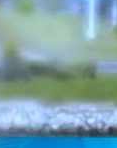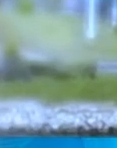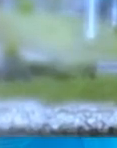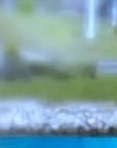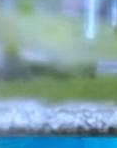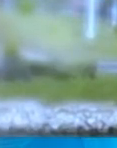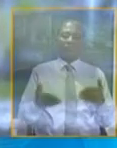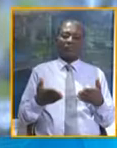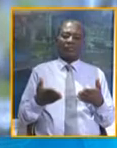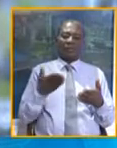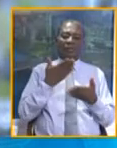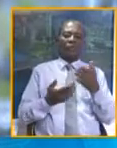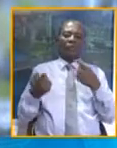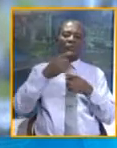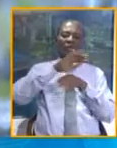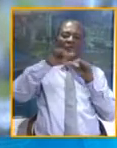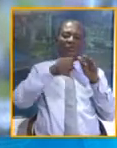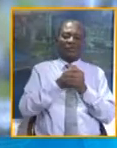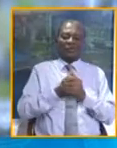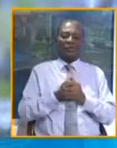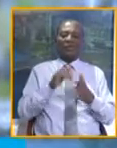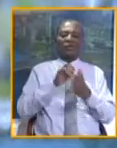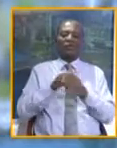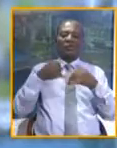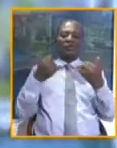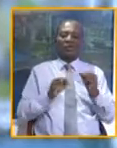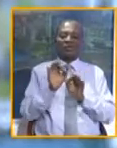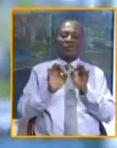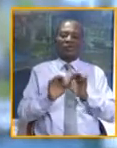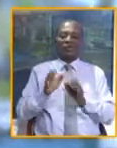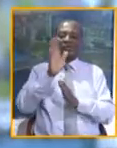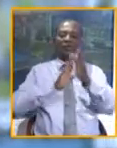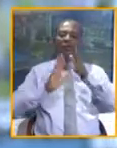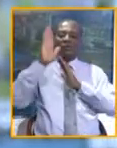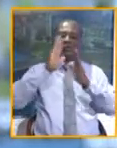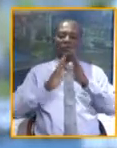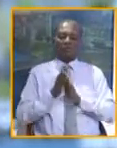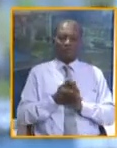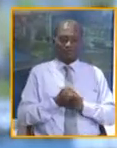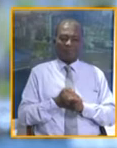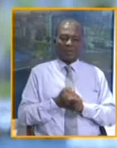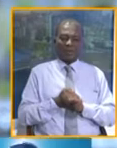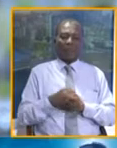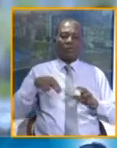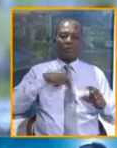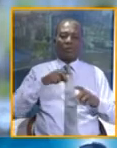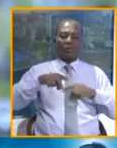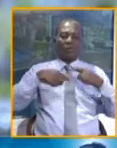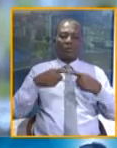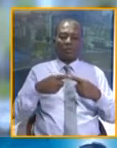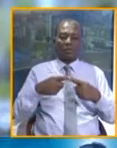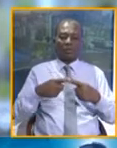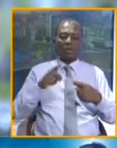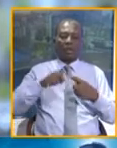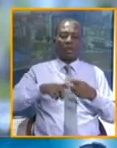Bienvenue dans ce 13h. Ce journal est traduit en langue des signes. Nous le démarrons par l'actualité parlementaire. À l'Assemblée nationale, un nouveau